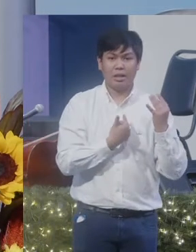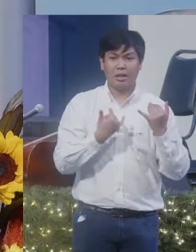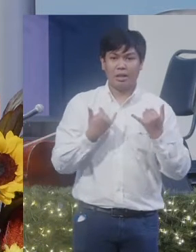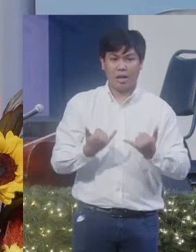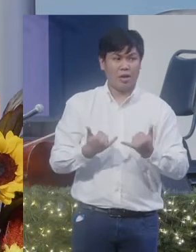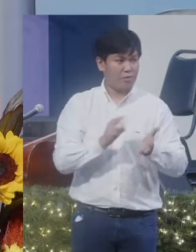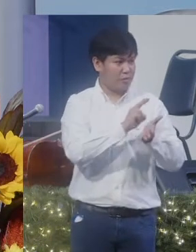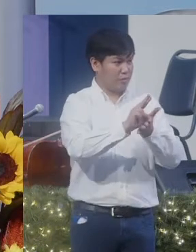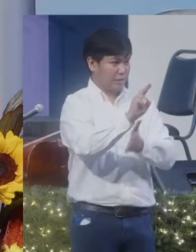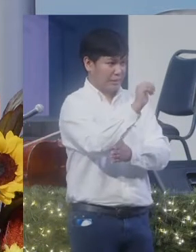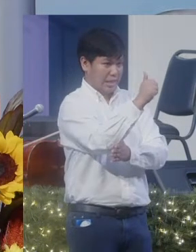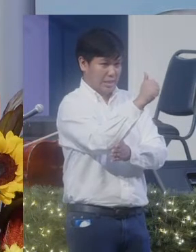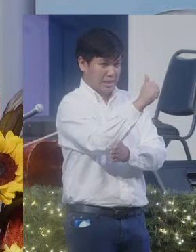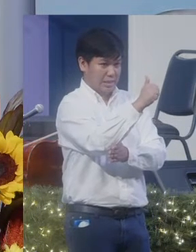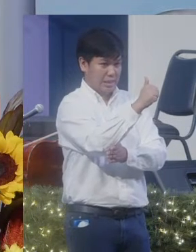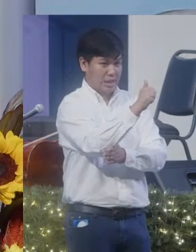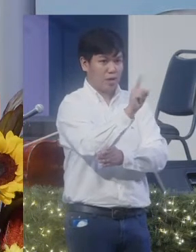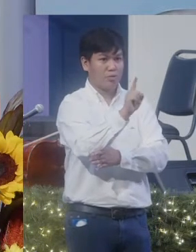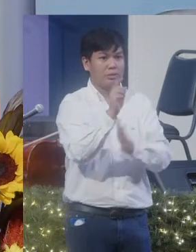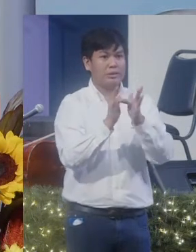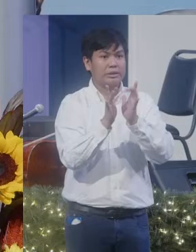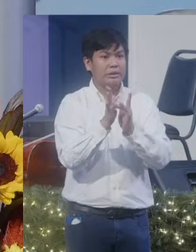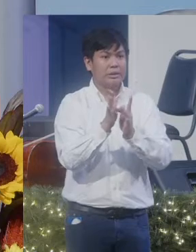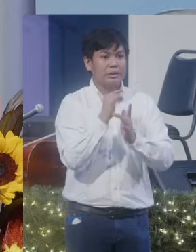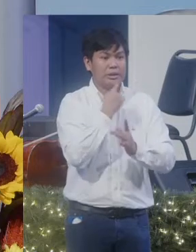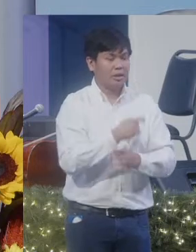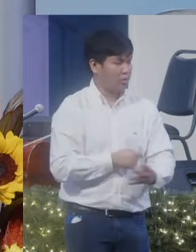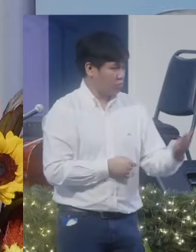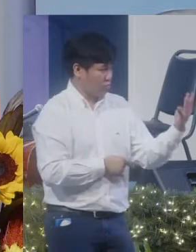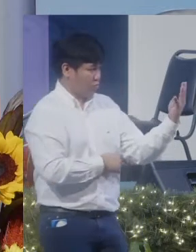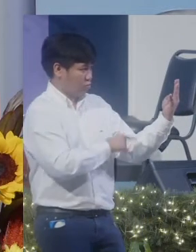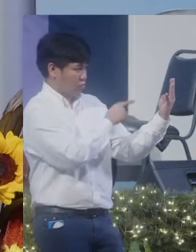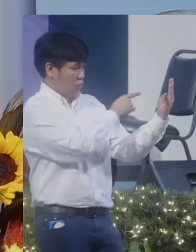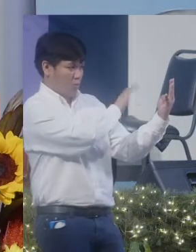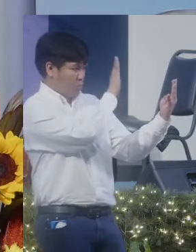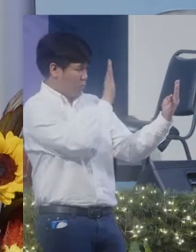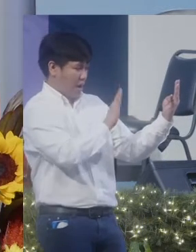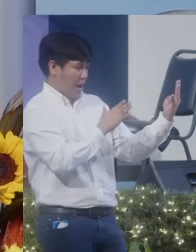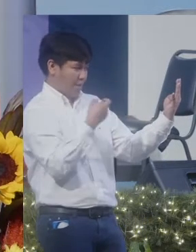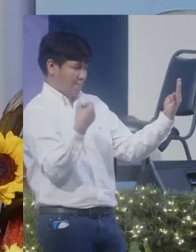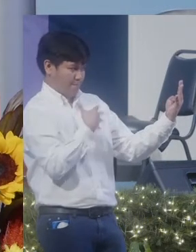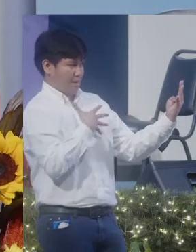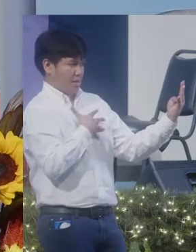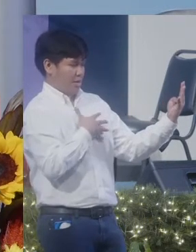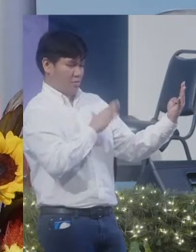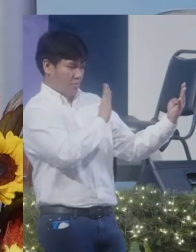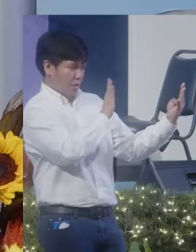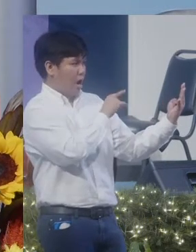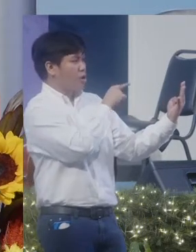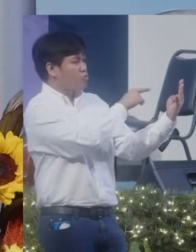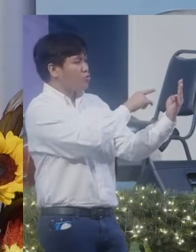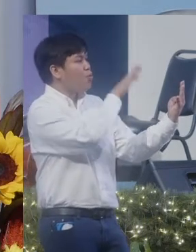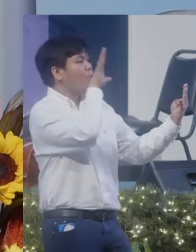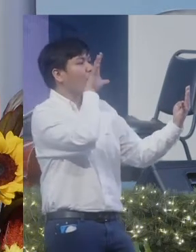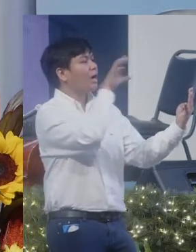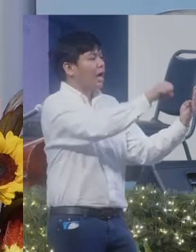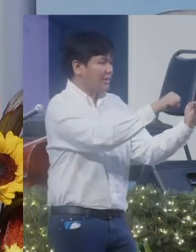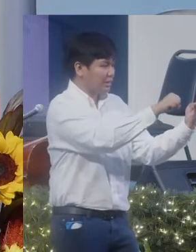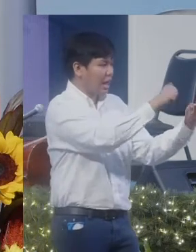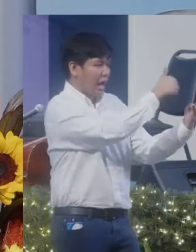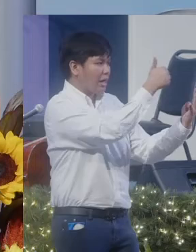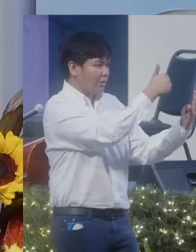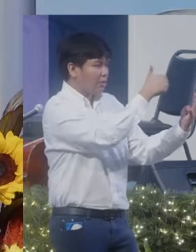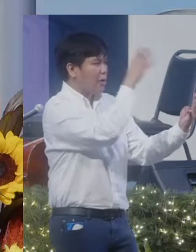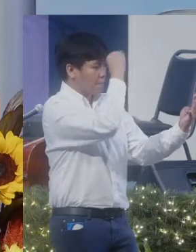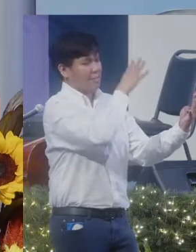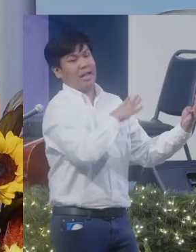dito sa verse 10, do not be afraid. From now on, you will be catching men.